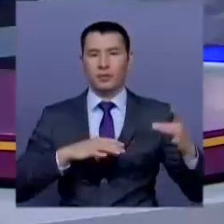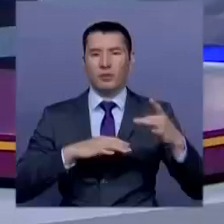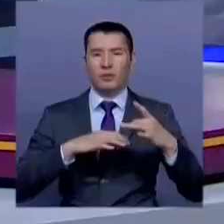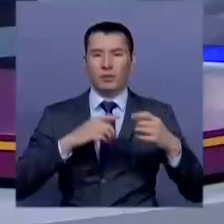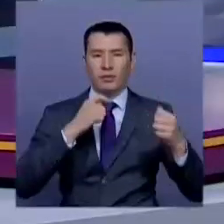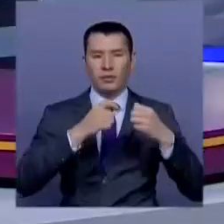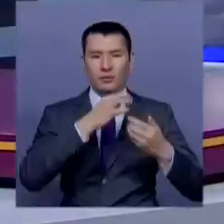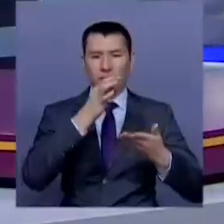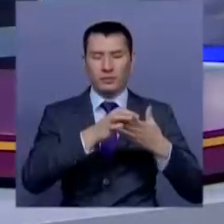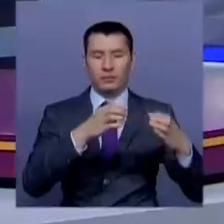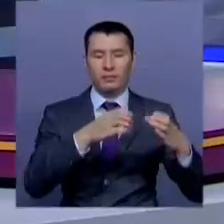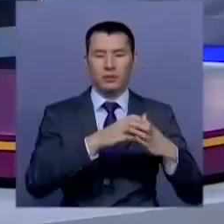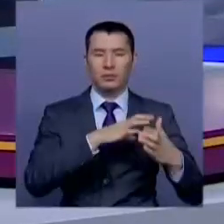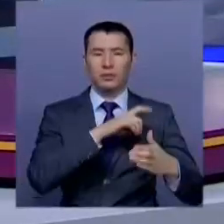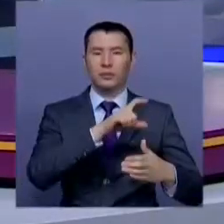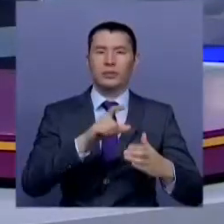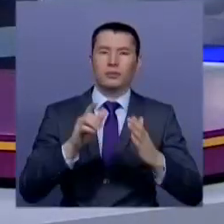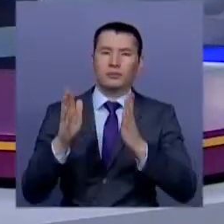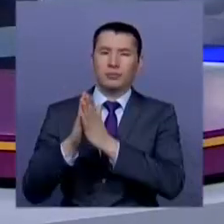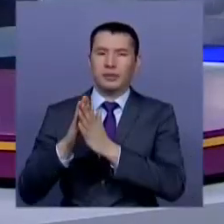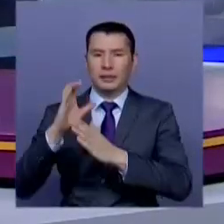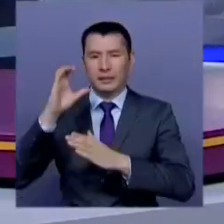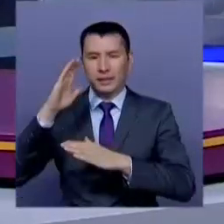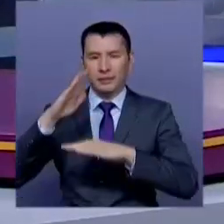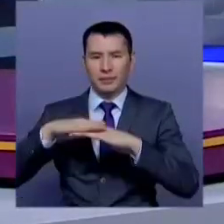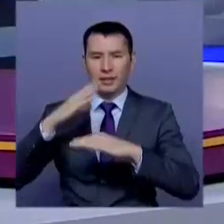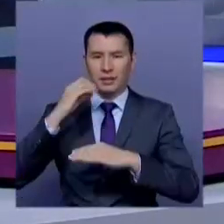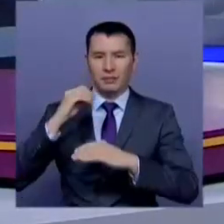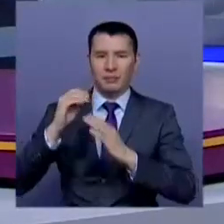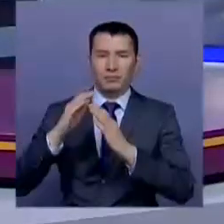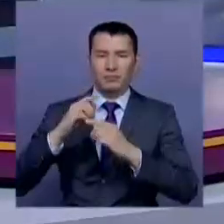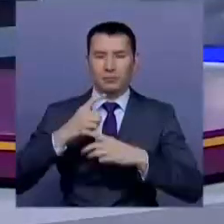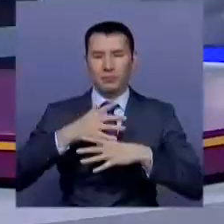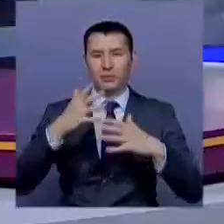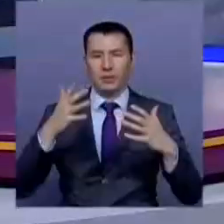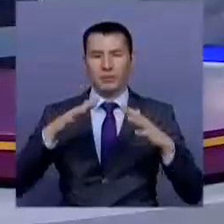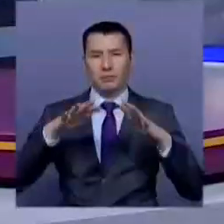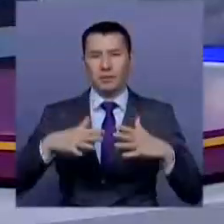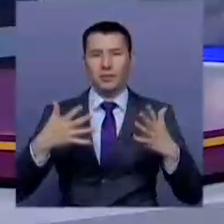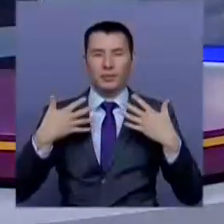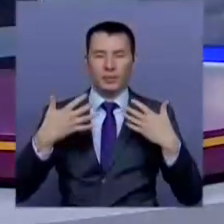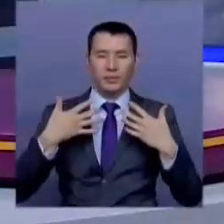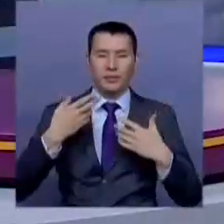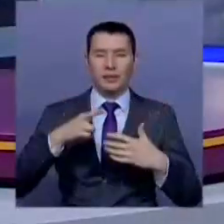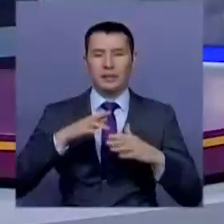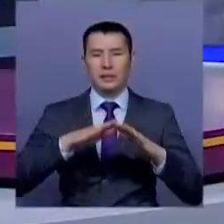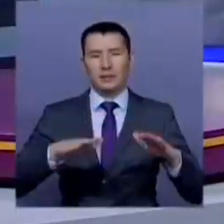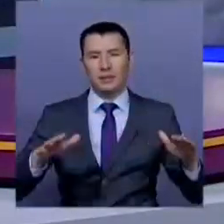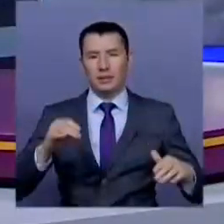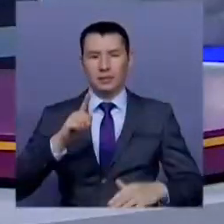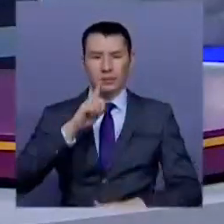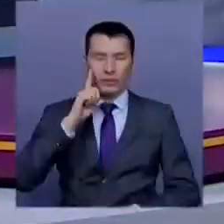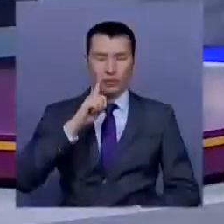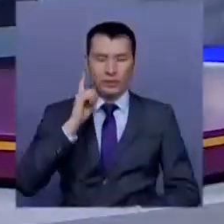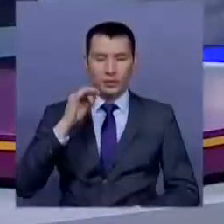администрации. Ранее горожане просили акима города Бакыджана Сагентаева построить как можно больше мест досуга для детей и молодежи. Татьяна